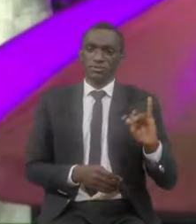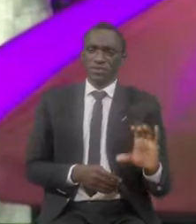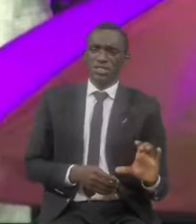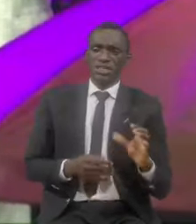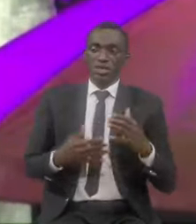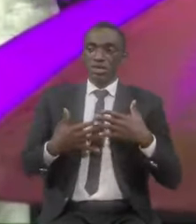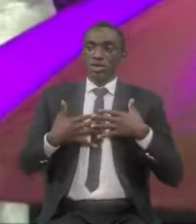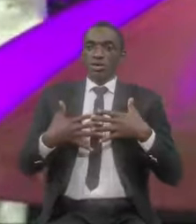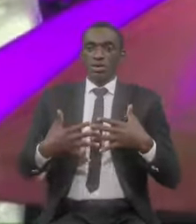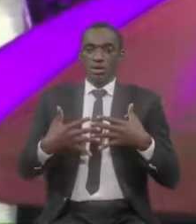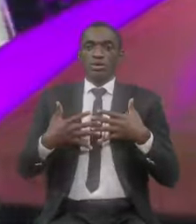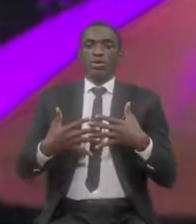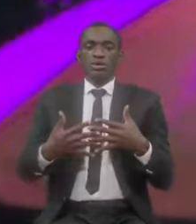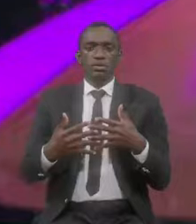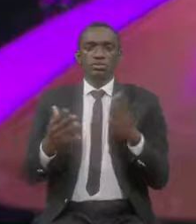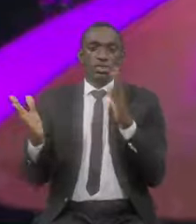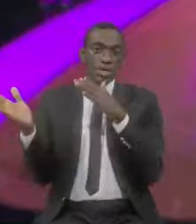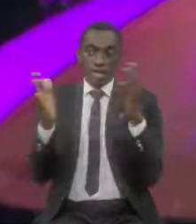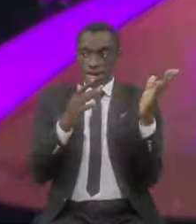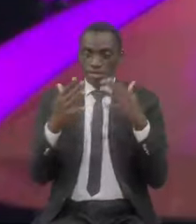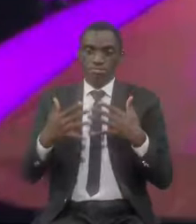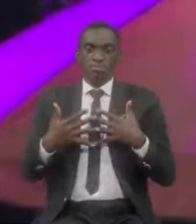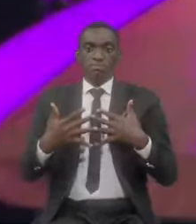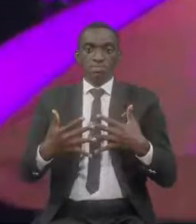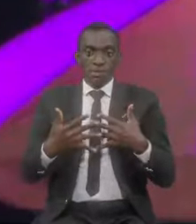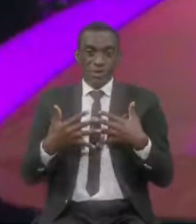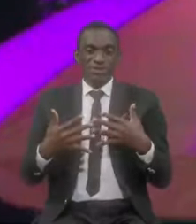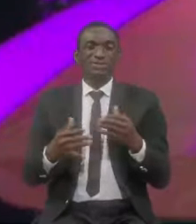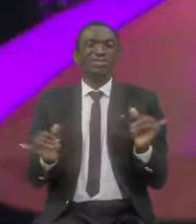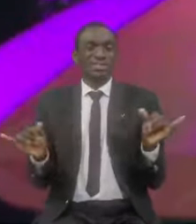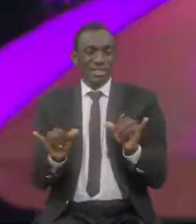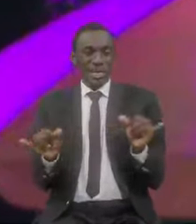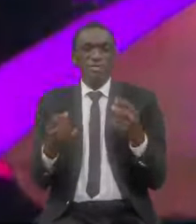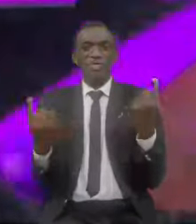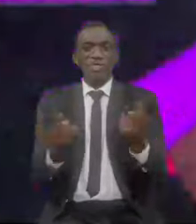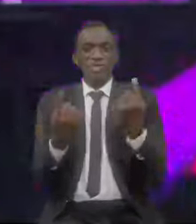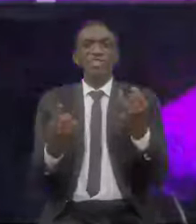Pacifique, il y a l'air partout. Tout le monde respire partout.